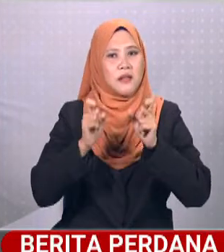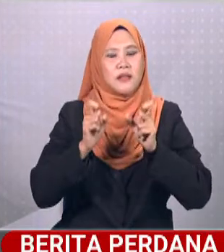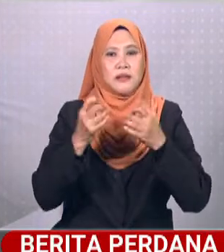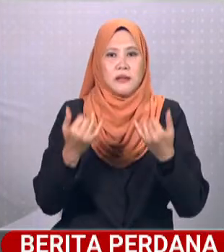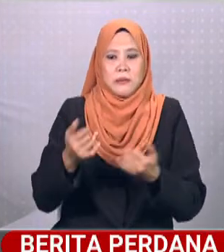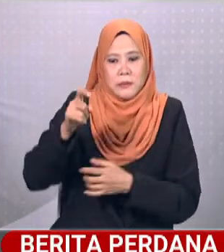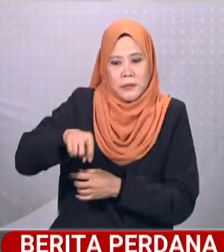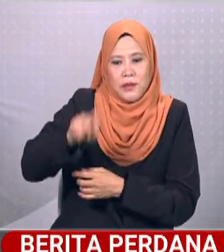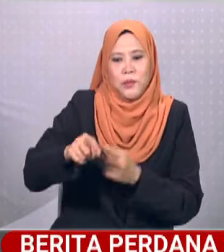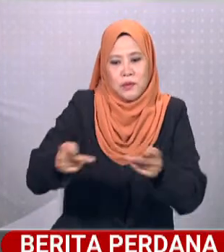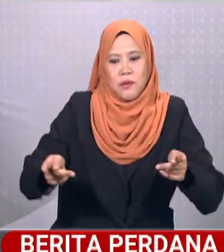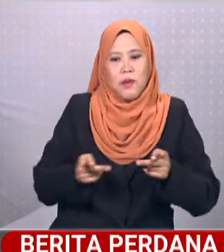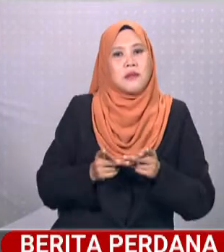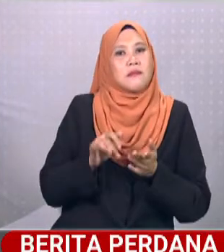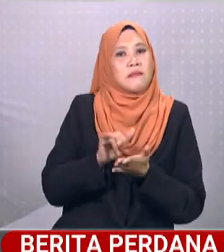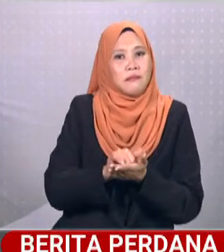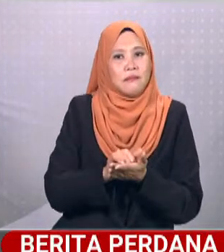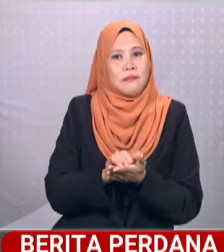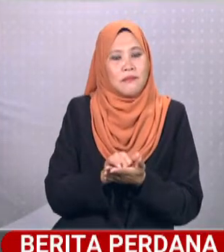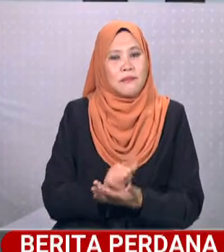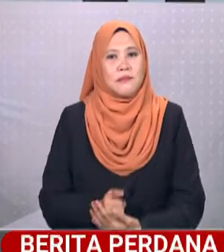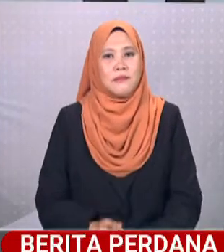sangat diperlukan di kawasan berkenaan.